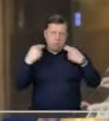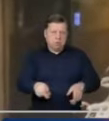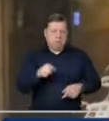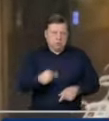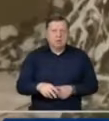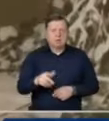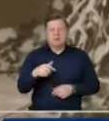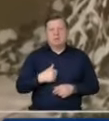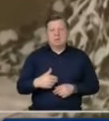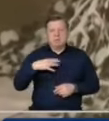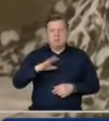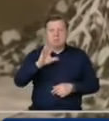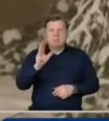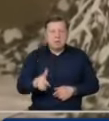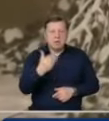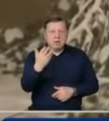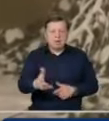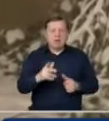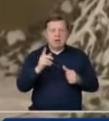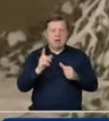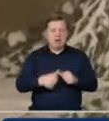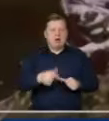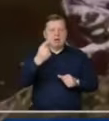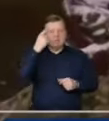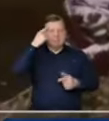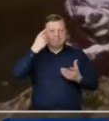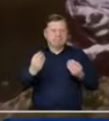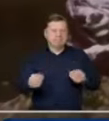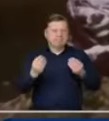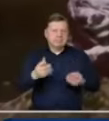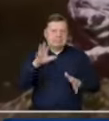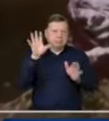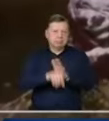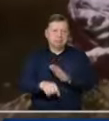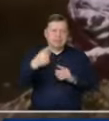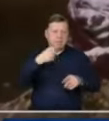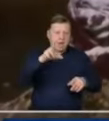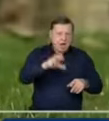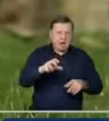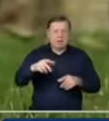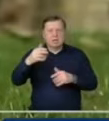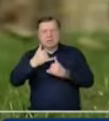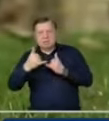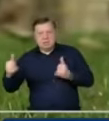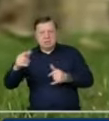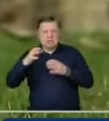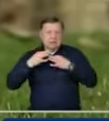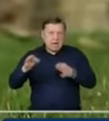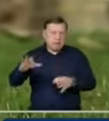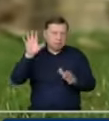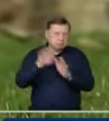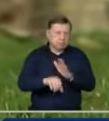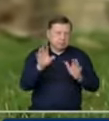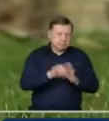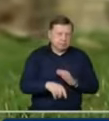Filomena imię miała piękne, ale pozostawiła po sobie zupełnie niepiękne wspomnienia. Nie tylko zniszczone dachy i samochody, ale także powalone dorodne drzewa pamiętające